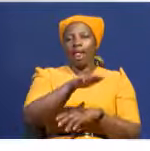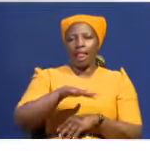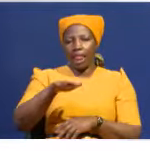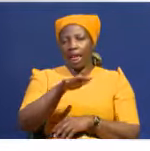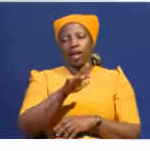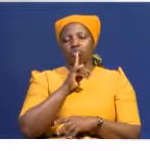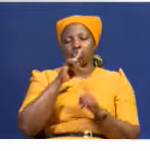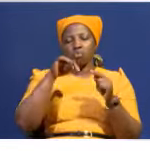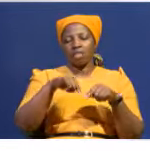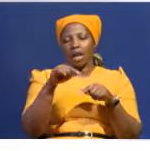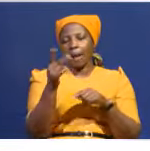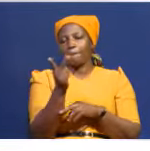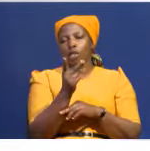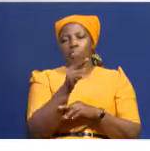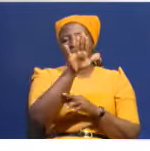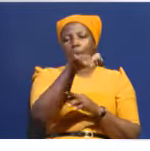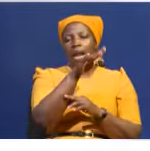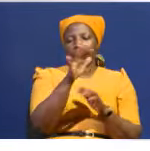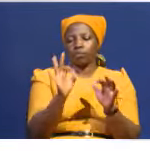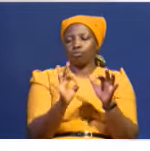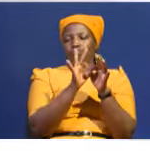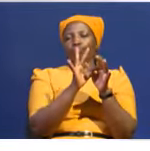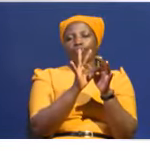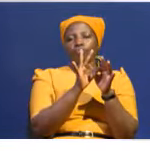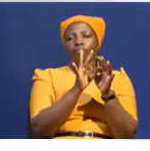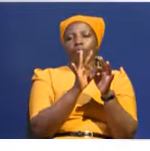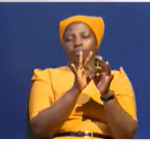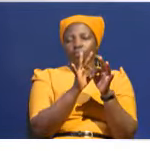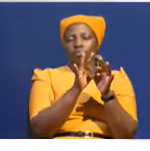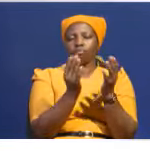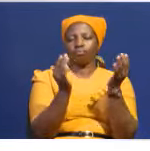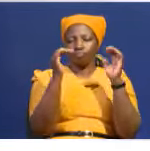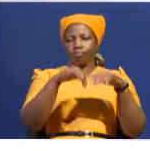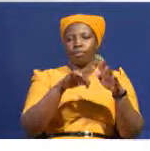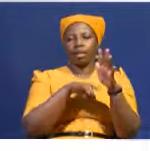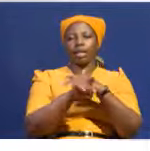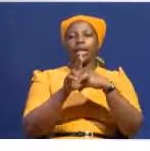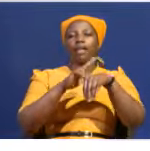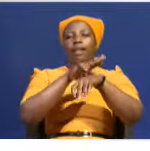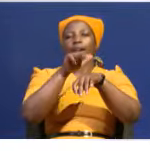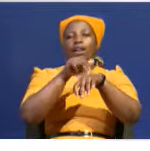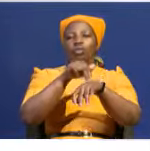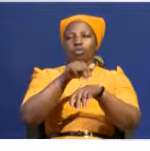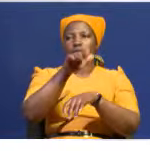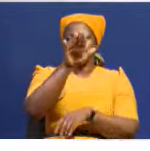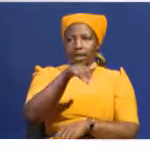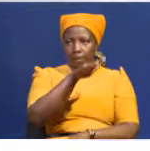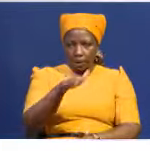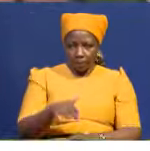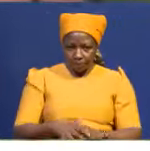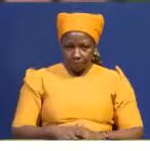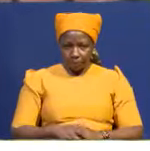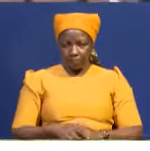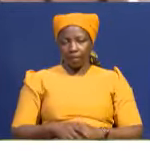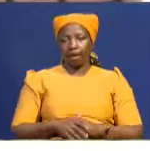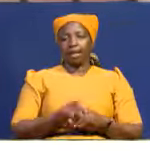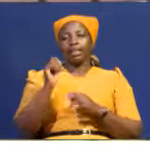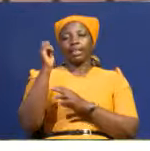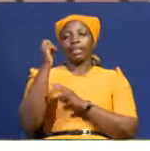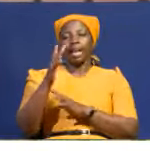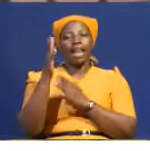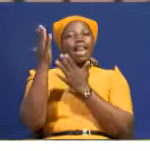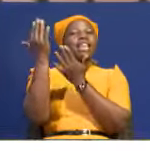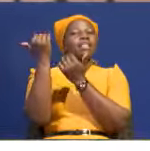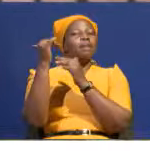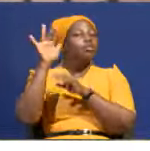pamoja cha wabunge hawa kitakuwa kinafanyika katika bunge la kitaifa. Masuala ambayo Wakenya pengine wanaweza kuwa wanatarajia